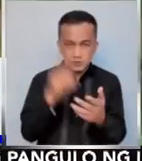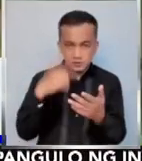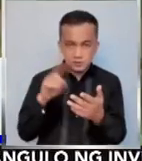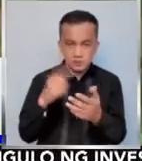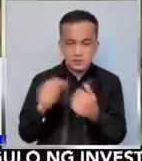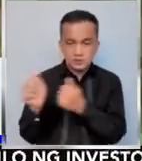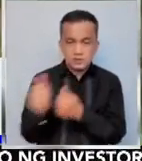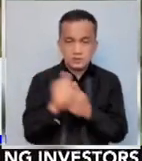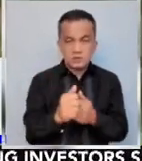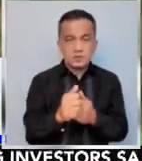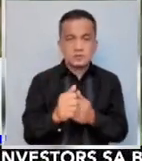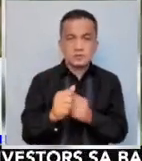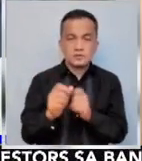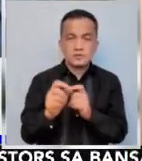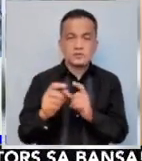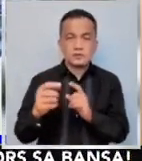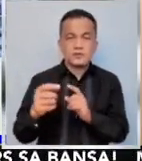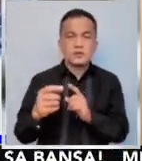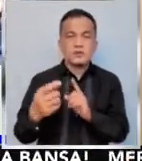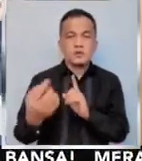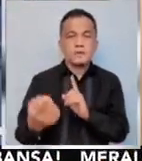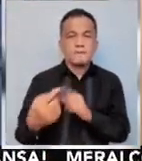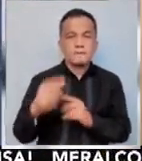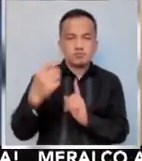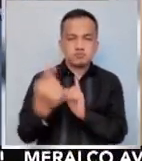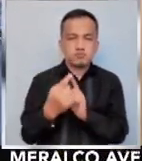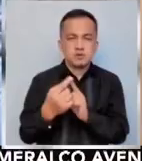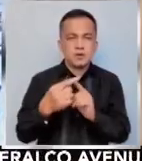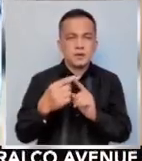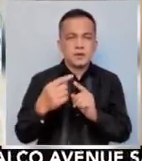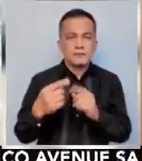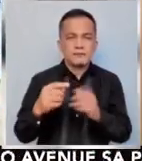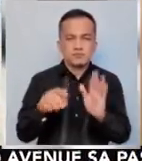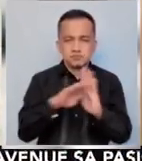ang minimum public health standards. Leigh Alves, Nakatutok, 24 Horas.